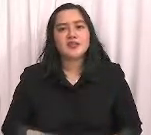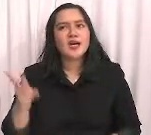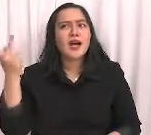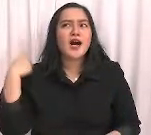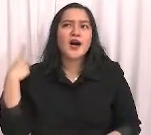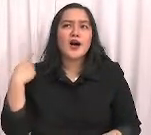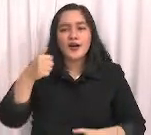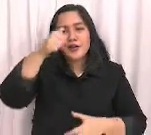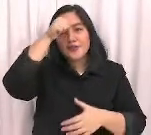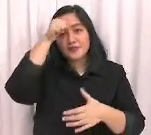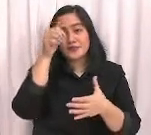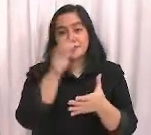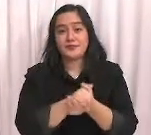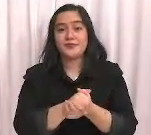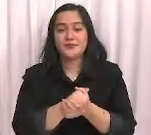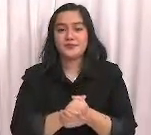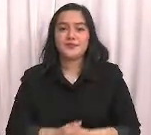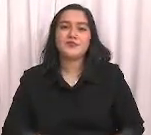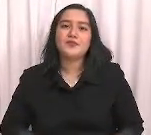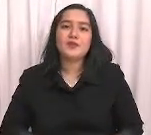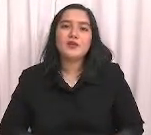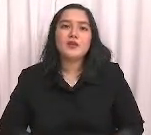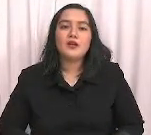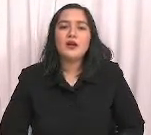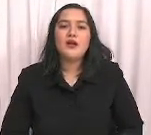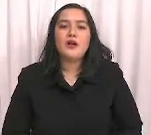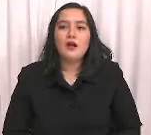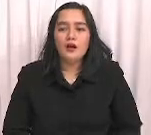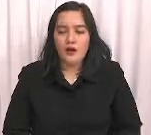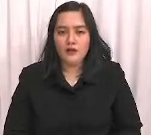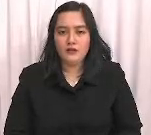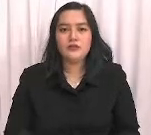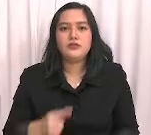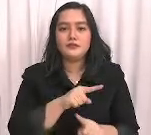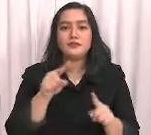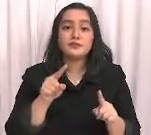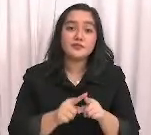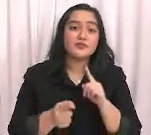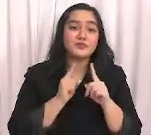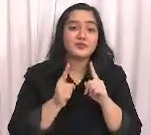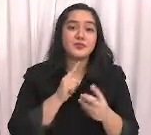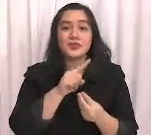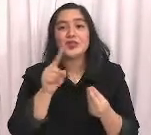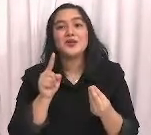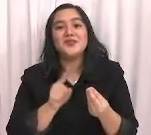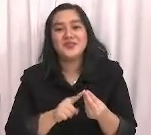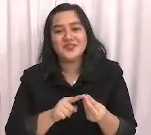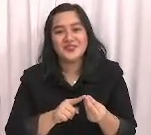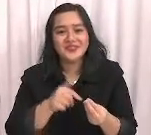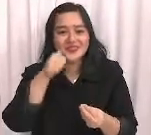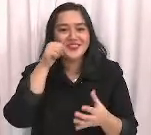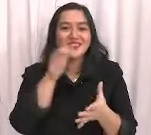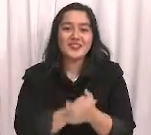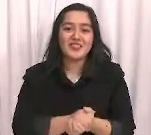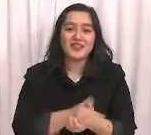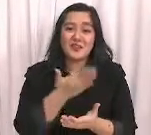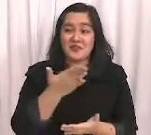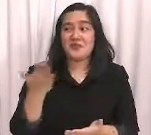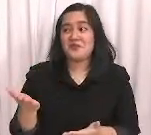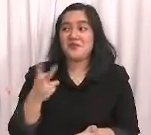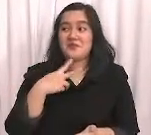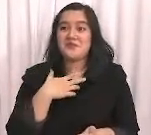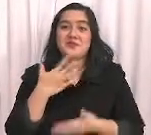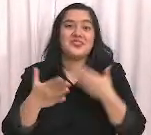kapatid, pagka ganito, pinag-uusapan yung mga patungkol sa asawang babae, amen kayo ng amen. Pagka kayo ng mga